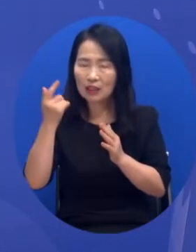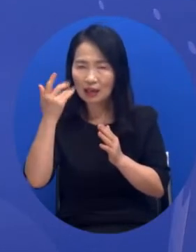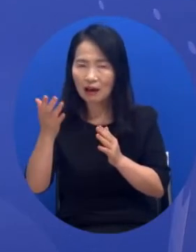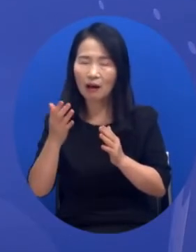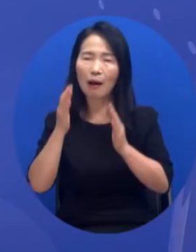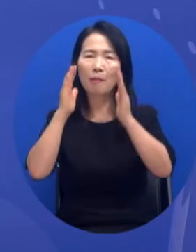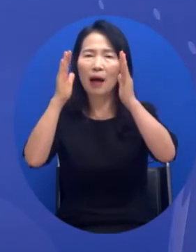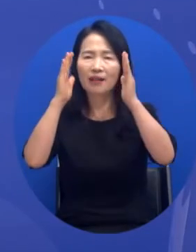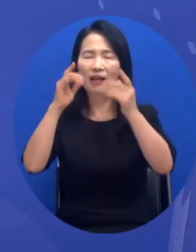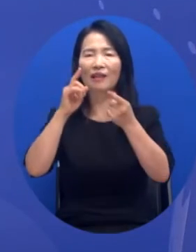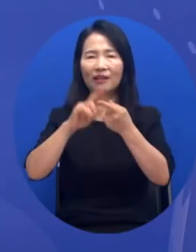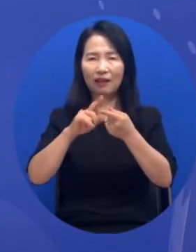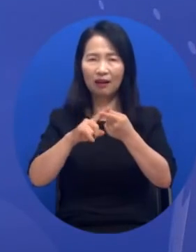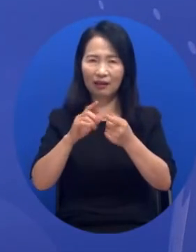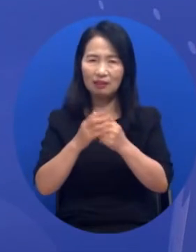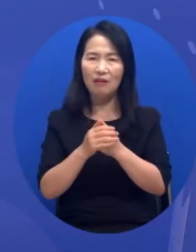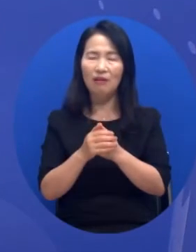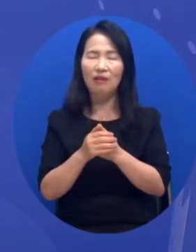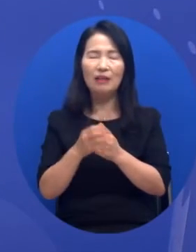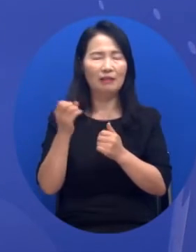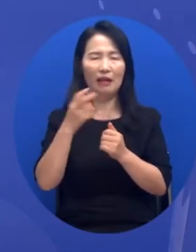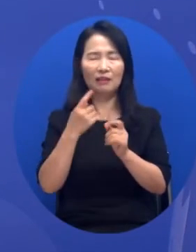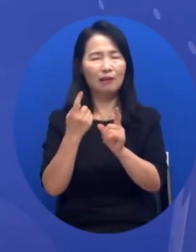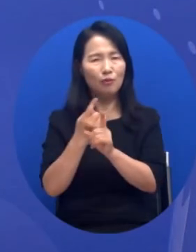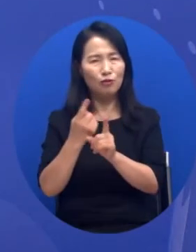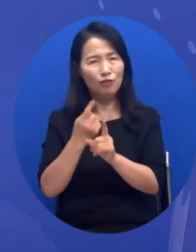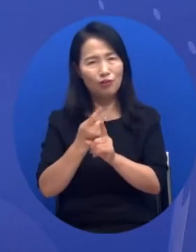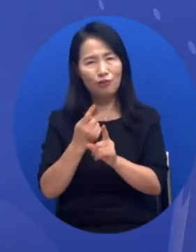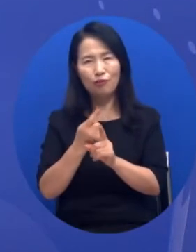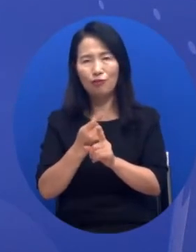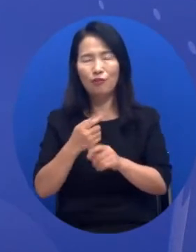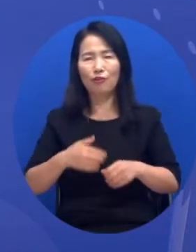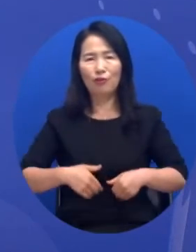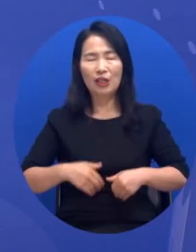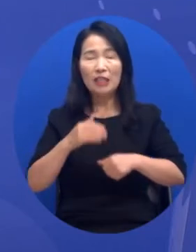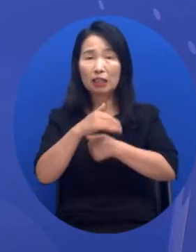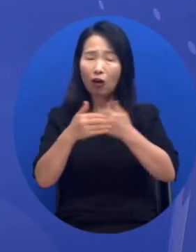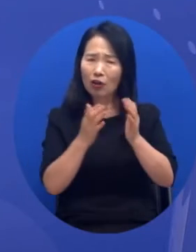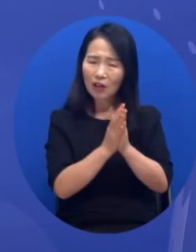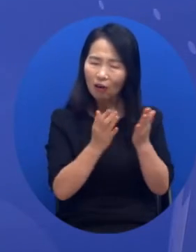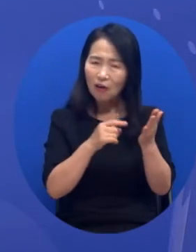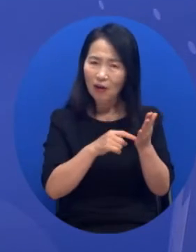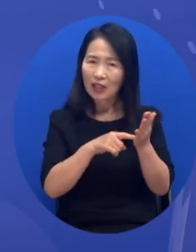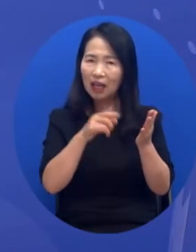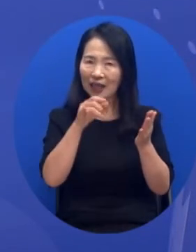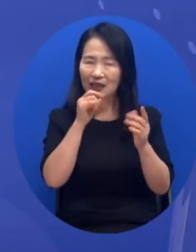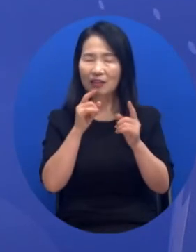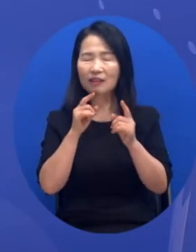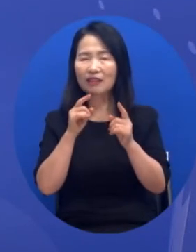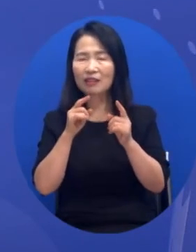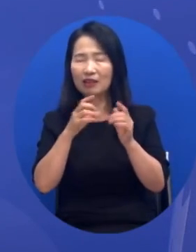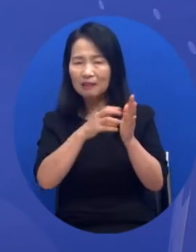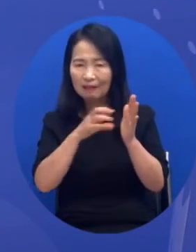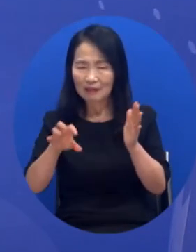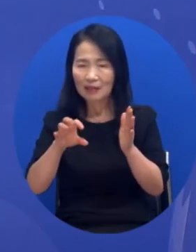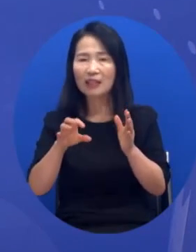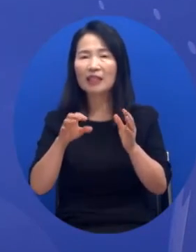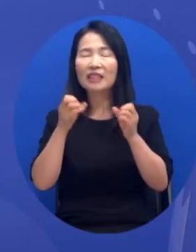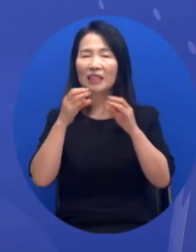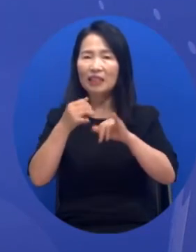대한 본질적인 질문을 던져서 성경에서 하나님이 말씀하신 그 음성을 듣고